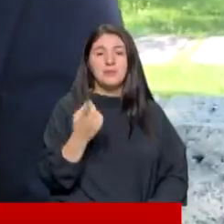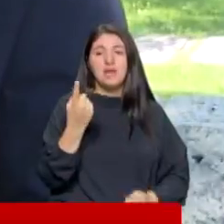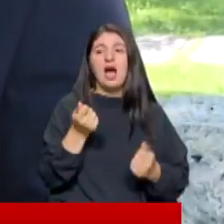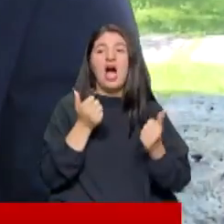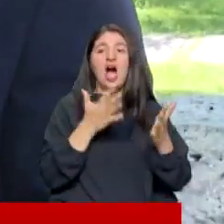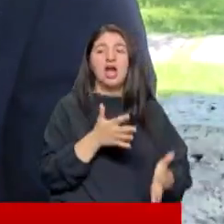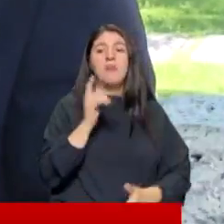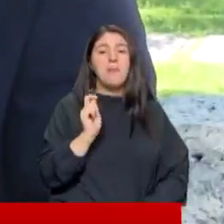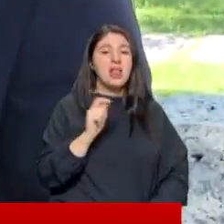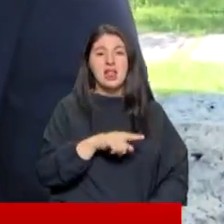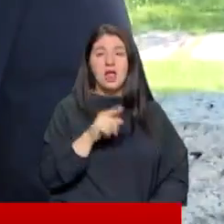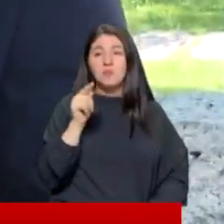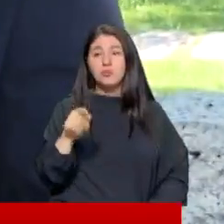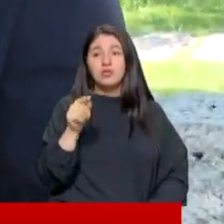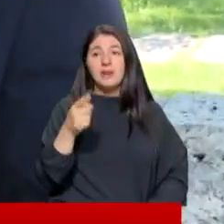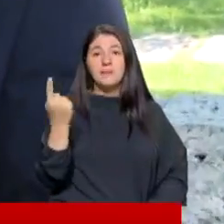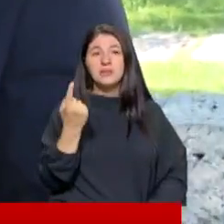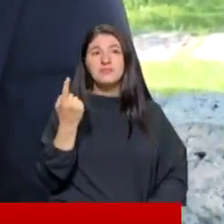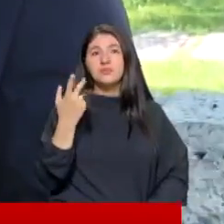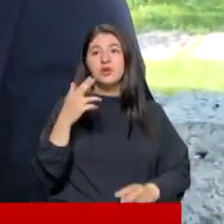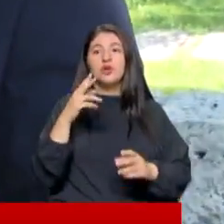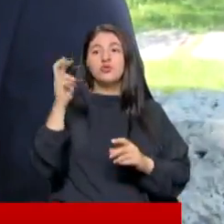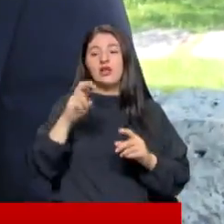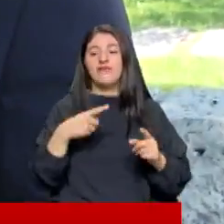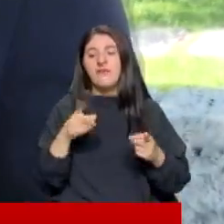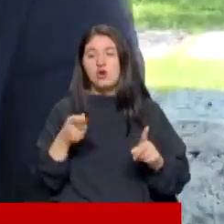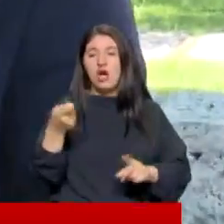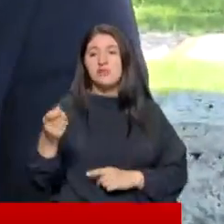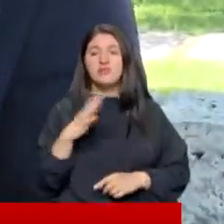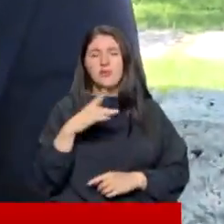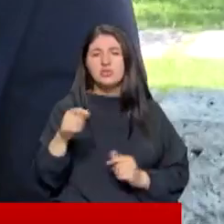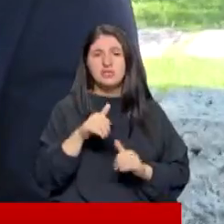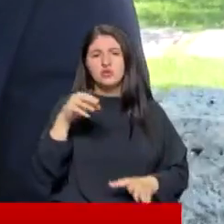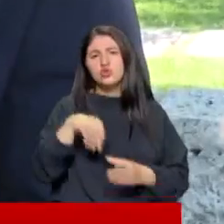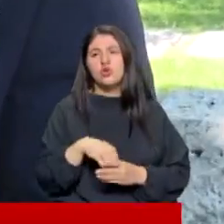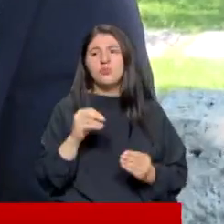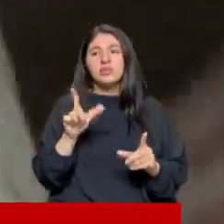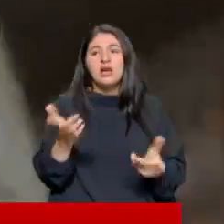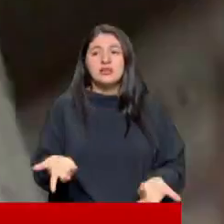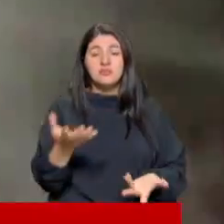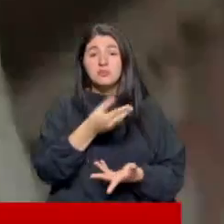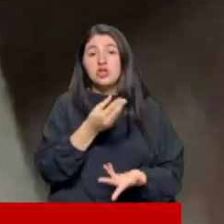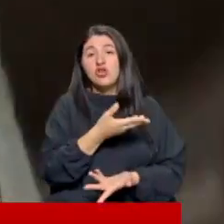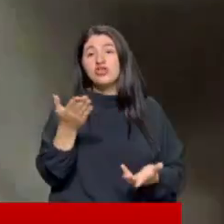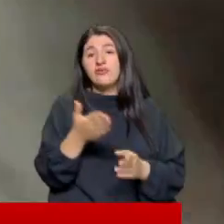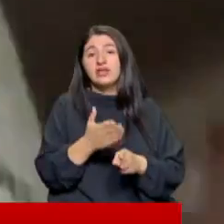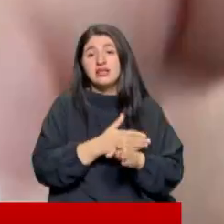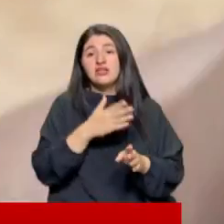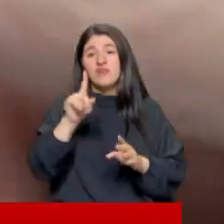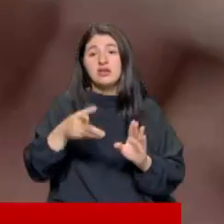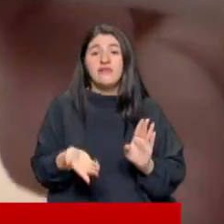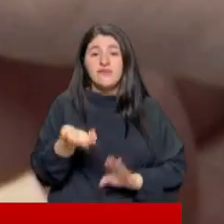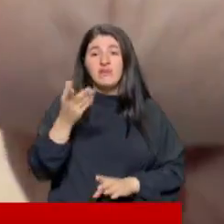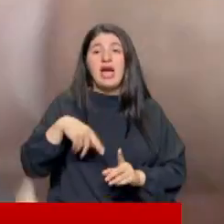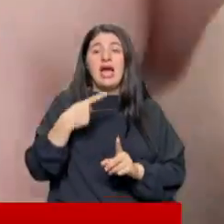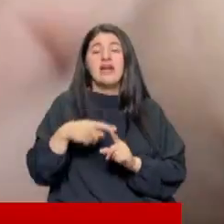bir harcama yapıldı. Buradan bir kur farkı ödemesi var. Bu sistemin sonlandırılması lazım. Milyonlarca vatandaş vergi artışı